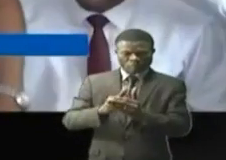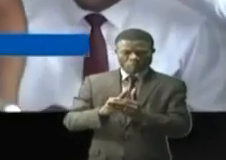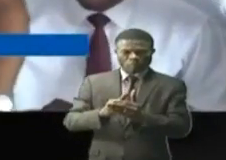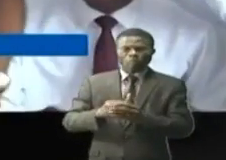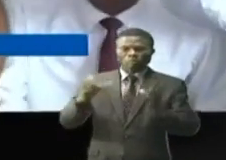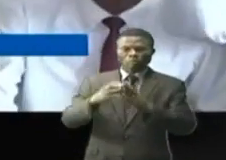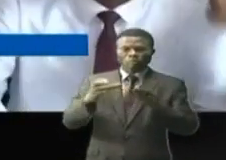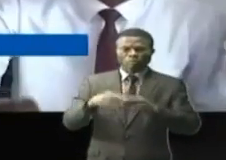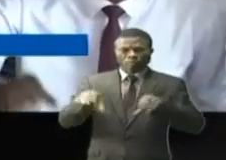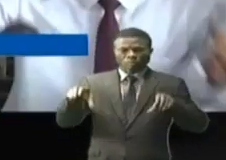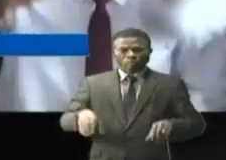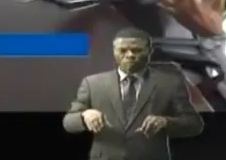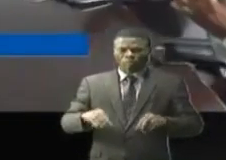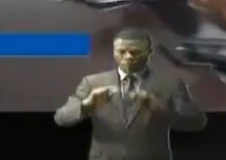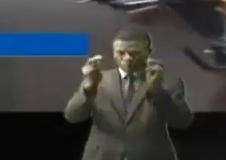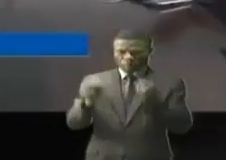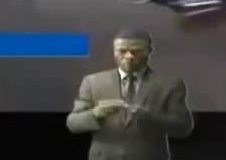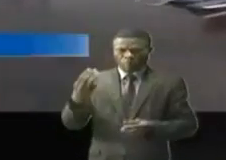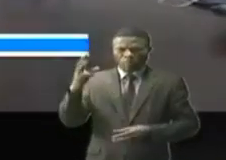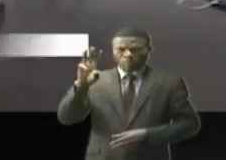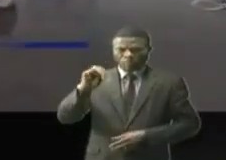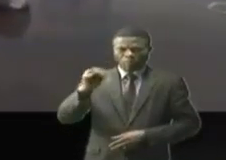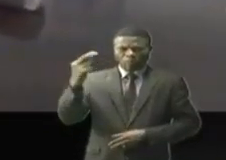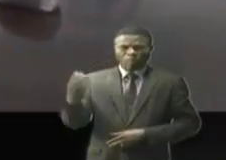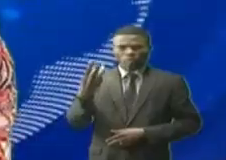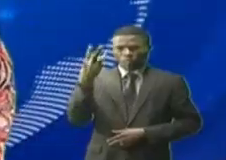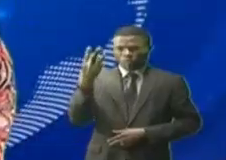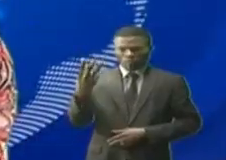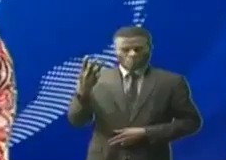retirer du territoire congolais.